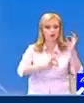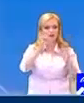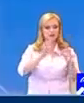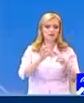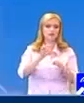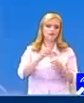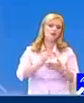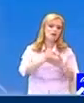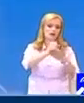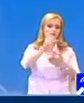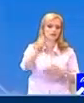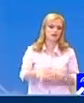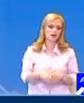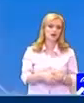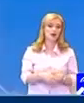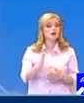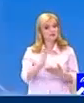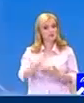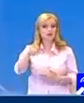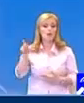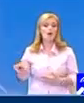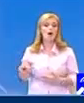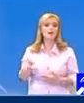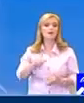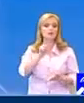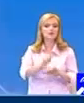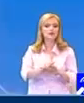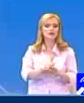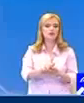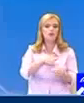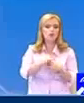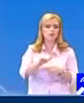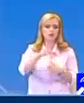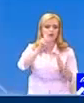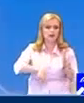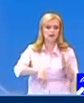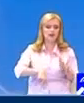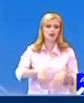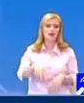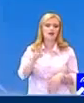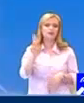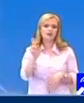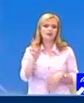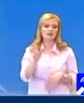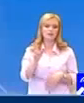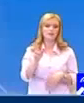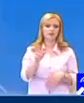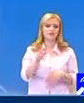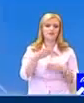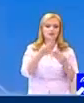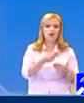în candidat, și există și oameni care nu neapărat au toată încrederea în candidat, dar care vin și dau un